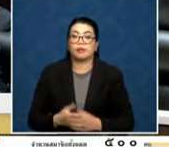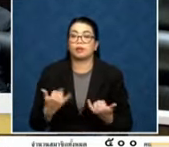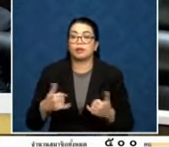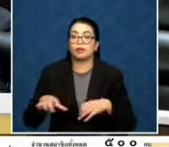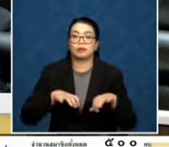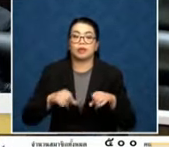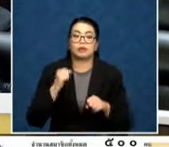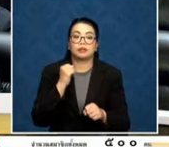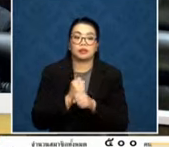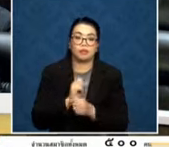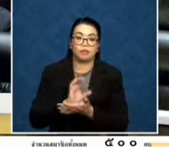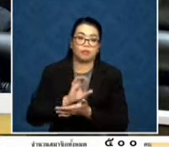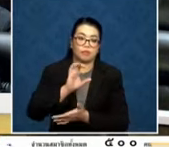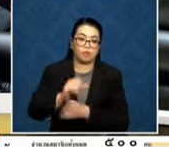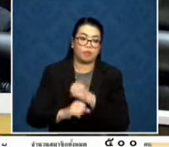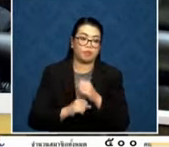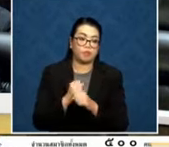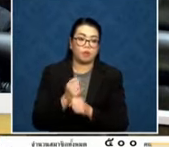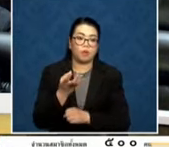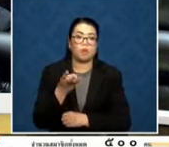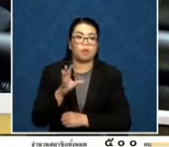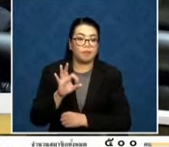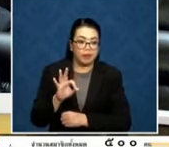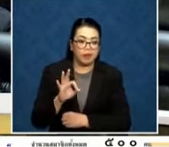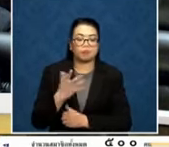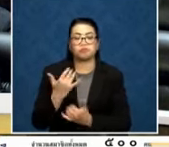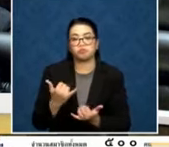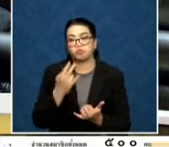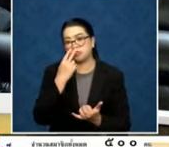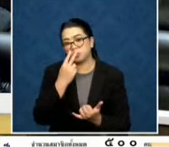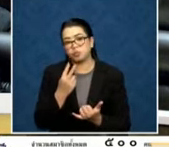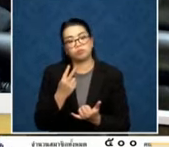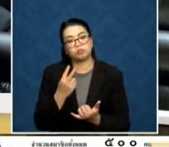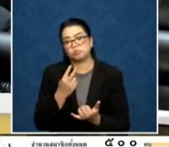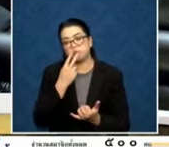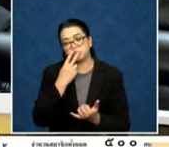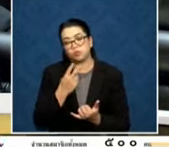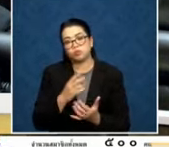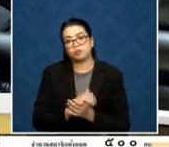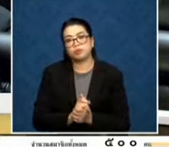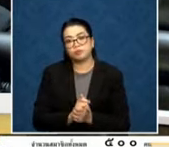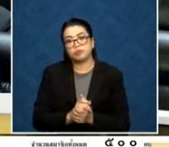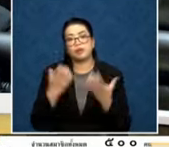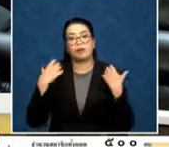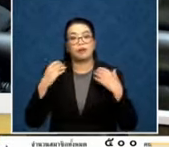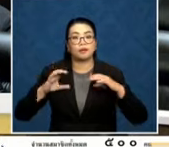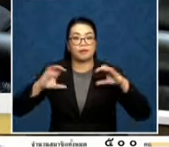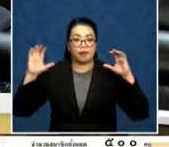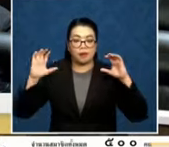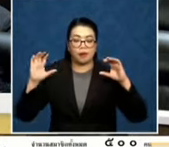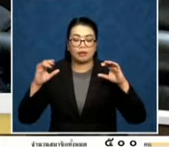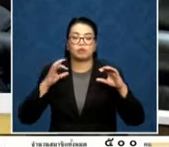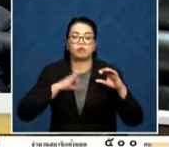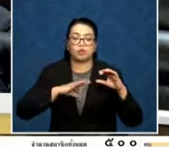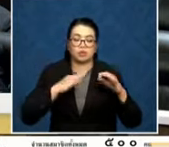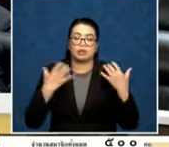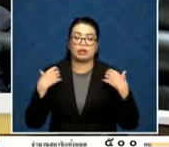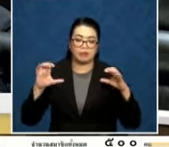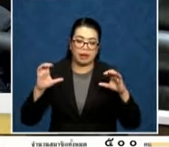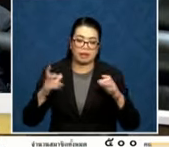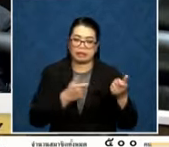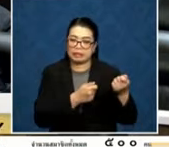จัดทำงบประมาณปี 68ในรอบนี้ครับก็ไม่ได้ตอบโจทย์ของประเทศแม้แต่นิดเดียวฮะรัฐบาลกำลังฉุดลังประเทศนี้ไว้